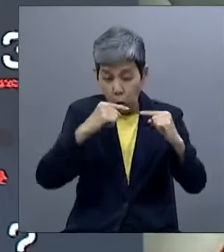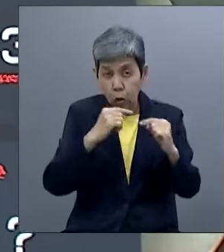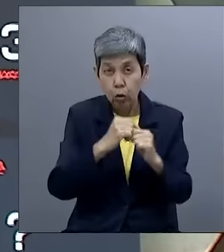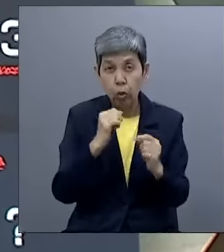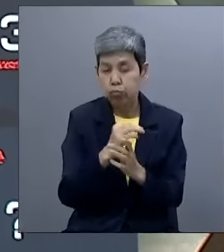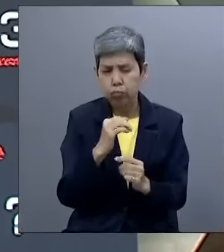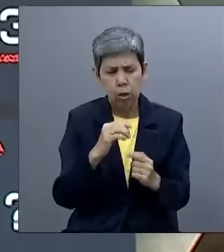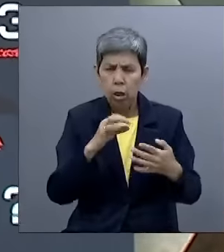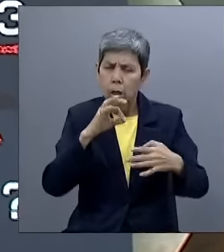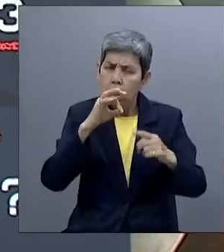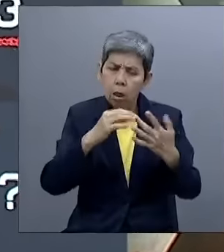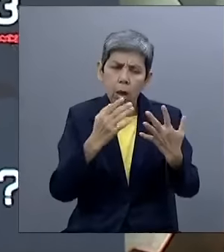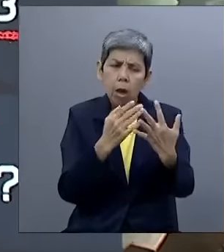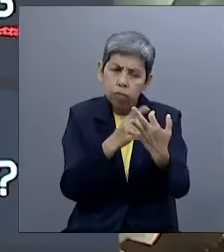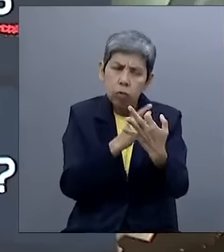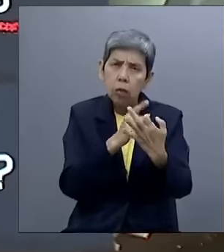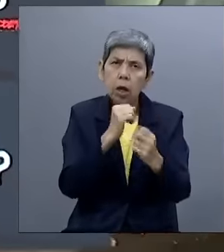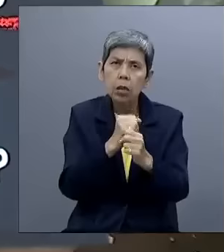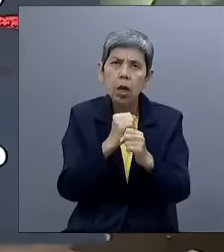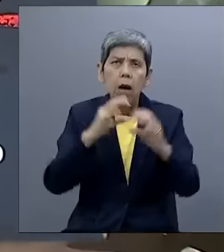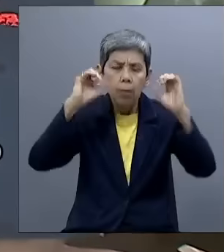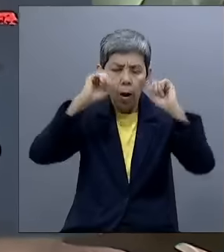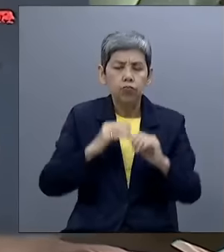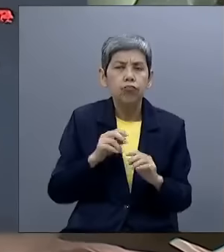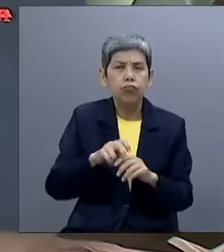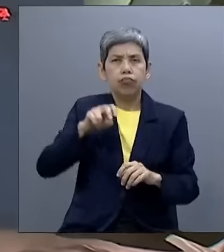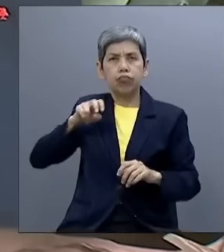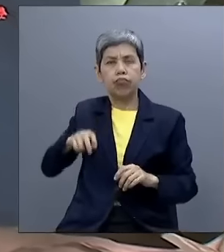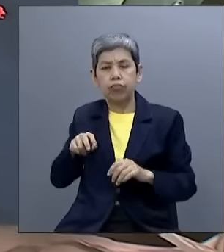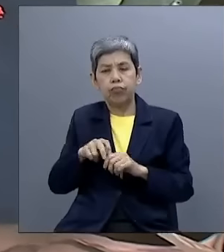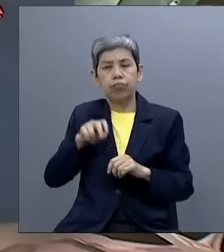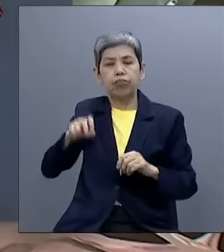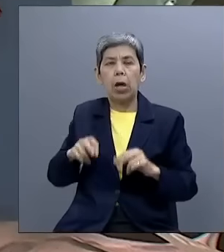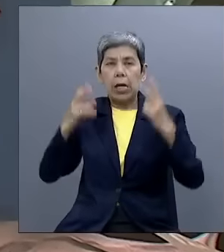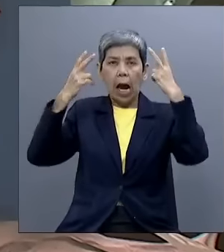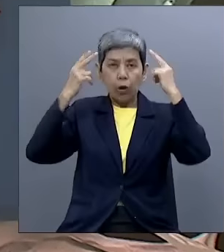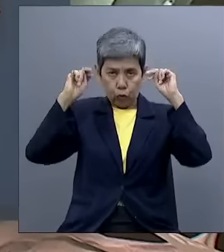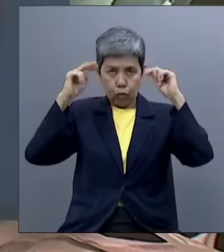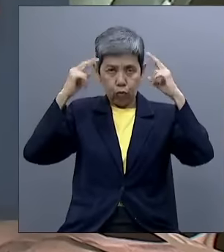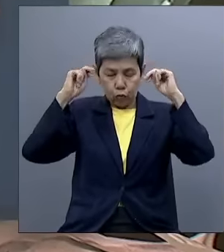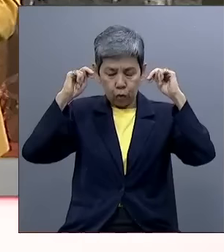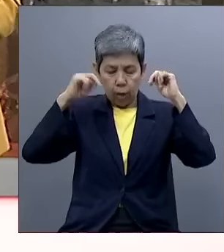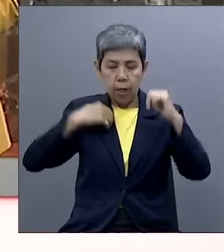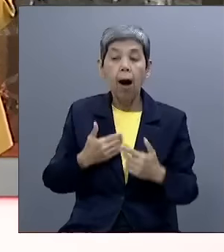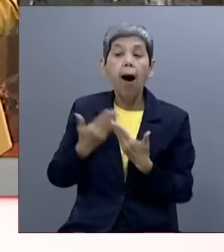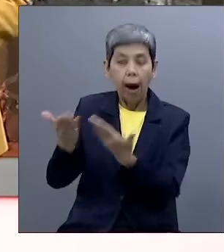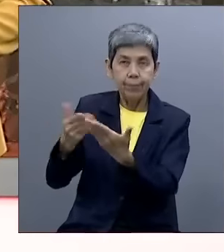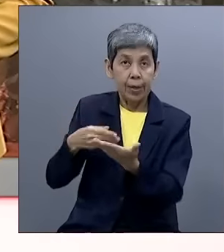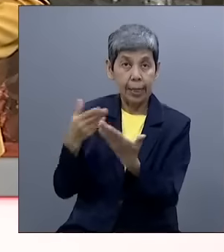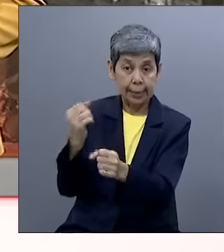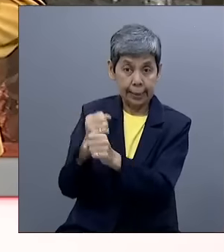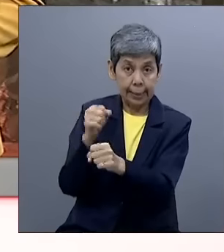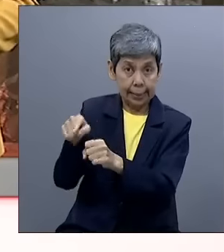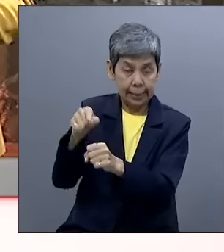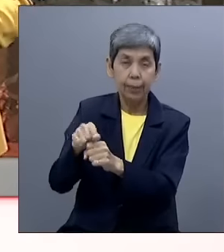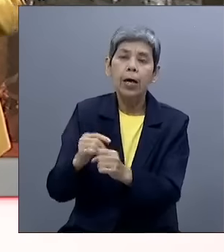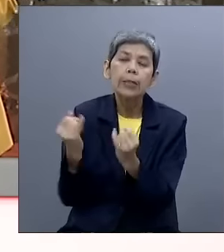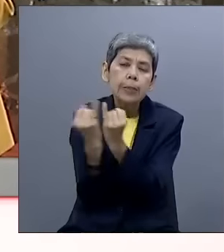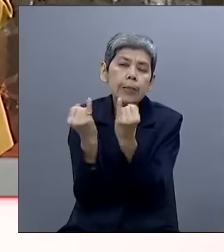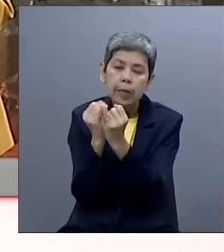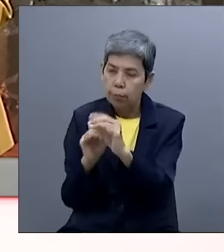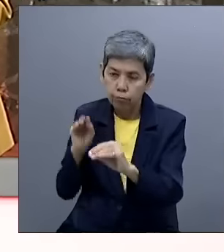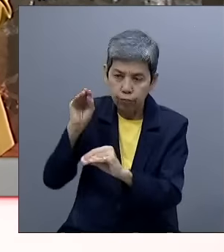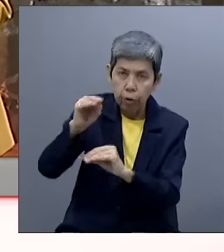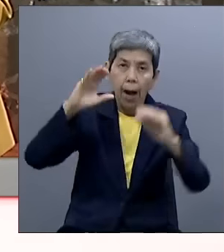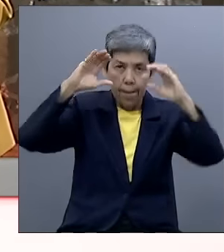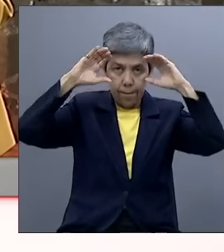2สมัยดังนั้นปูตินก็เลยถอยออกมาเป็นนาเอ่อเป็นนายกรัฐมนตรีนะคะแล้วก็ให้มิรีเมดเวเดฟคนสนิทเนี่ยขึ้นมา